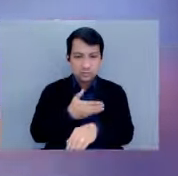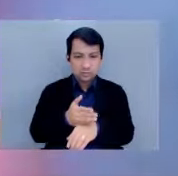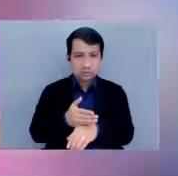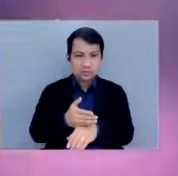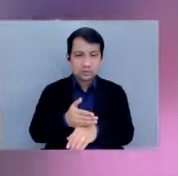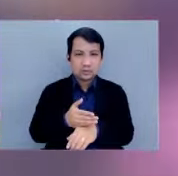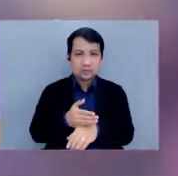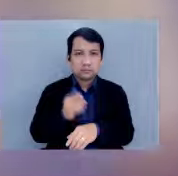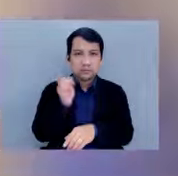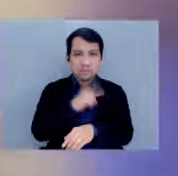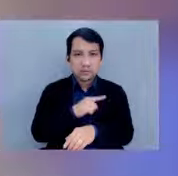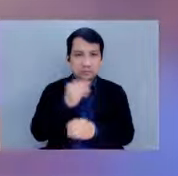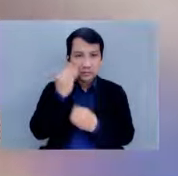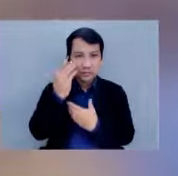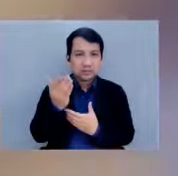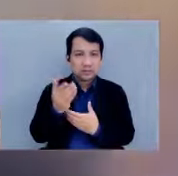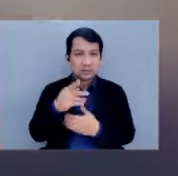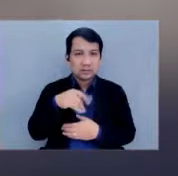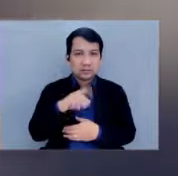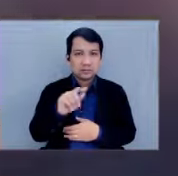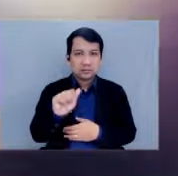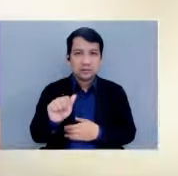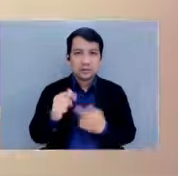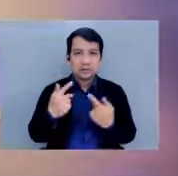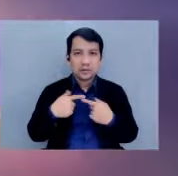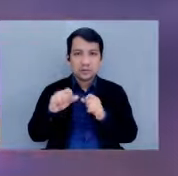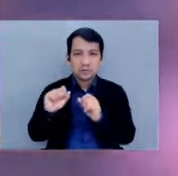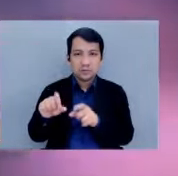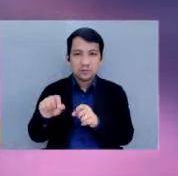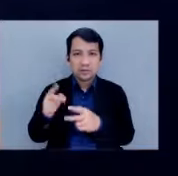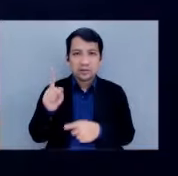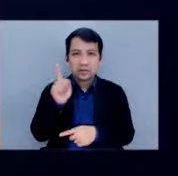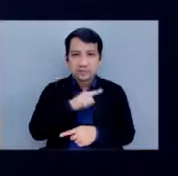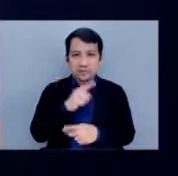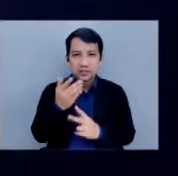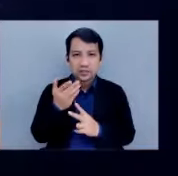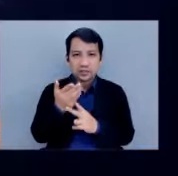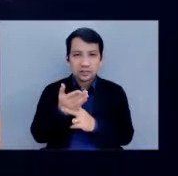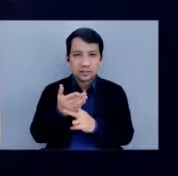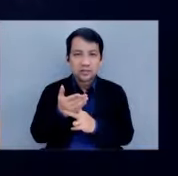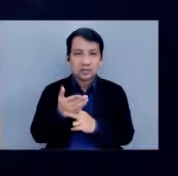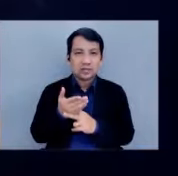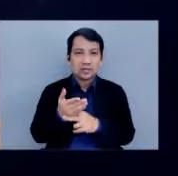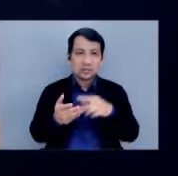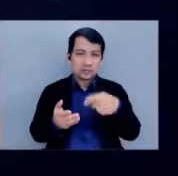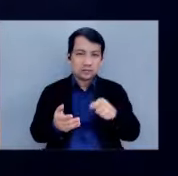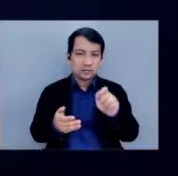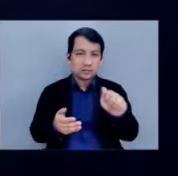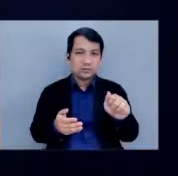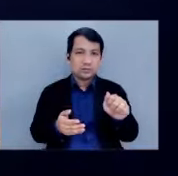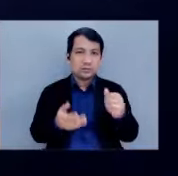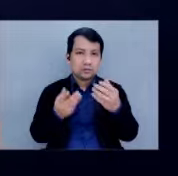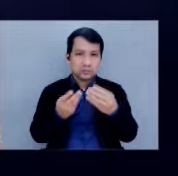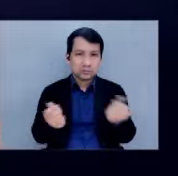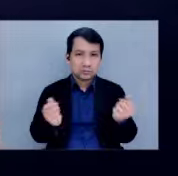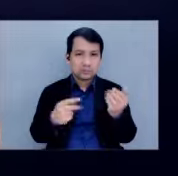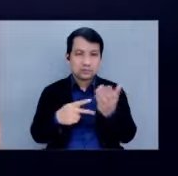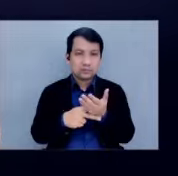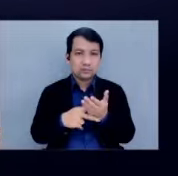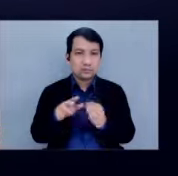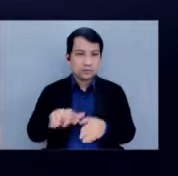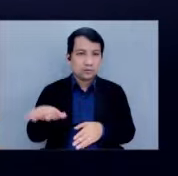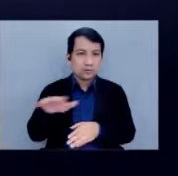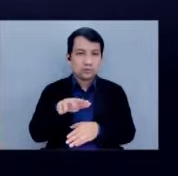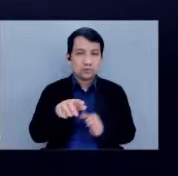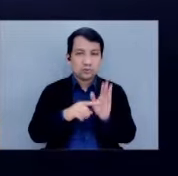ng ulat ang PETA na may nagbebenta ng peking ticket. Ayon sa PETA, sold out na ang ticket sa lahat ng show ng One